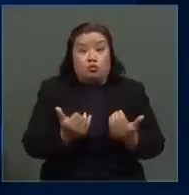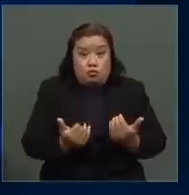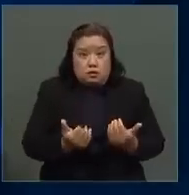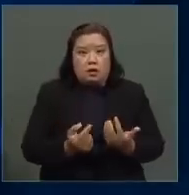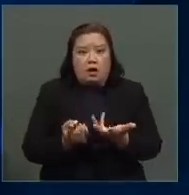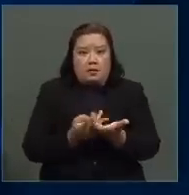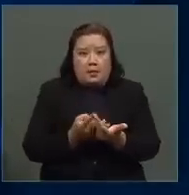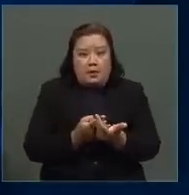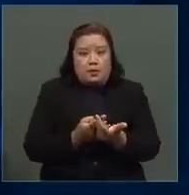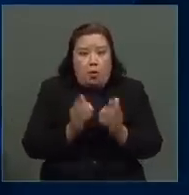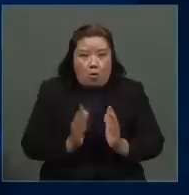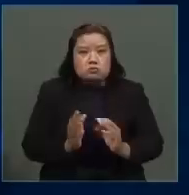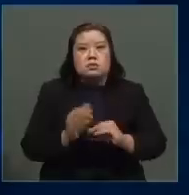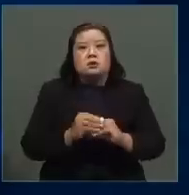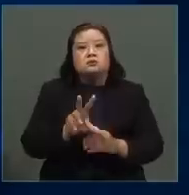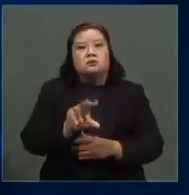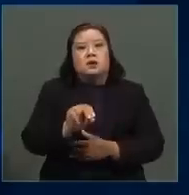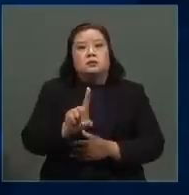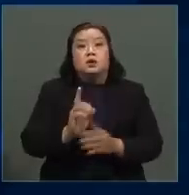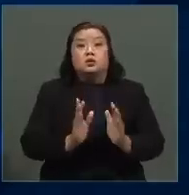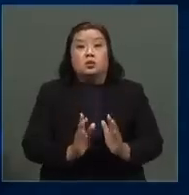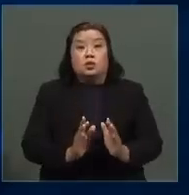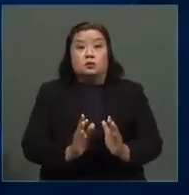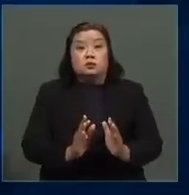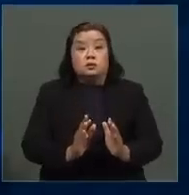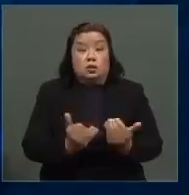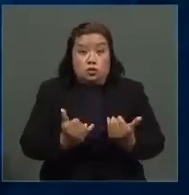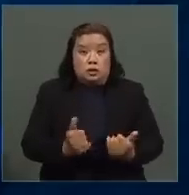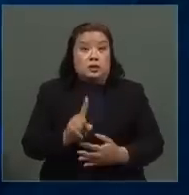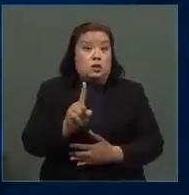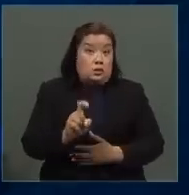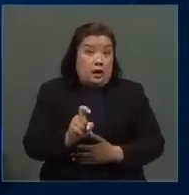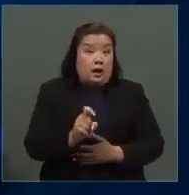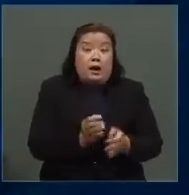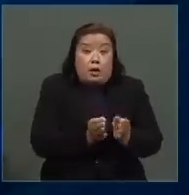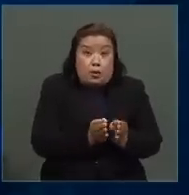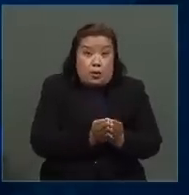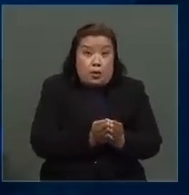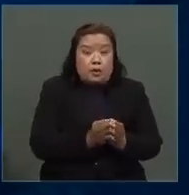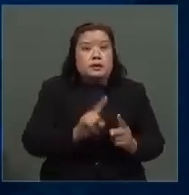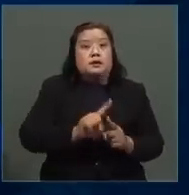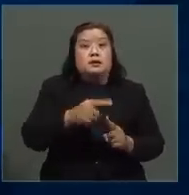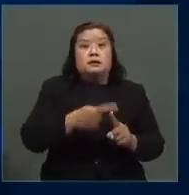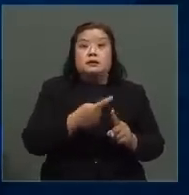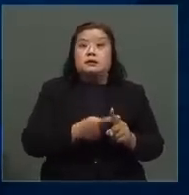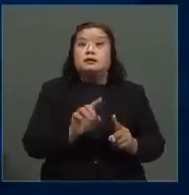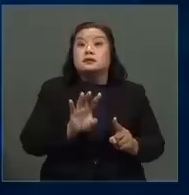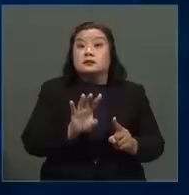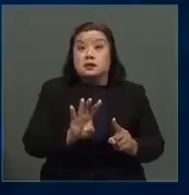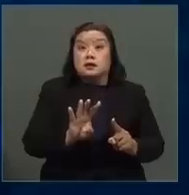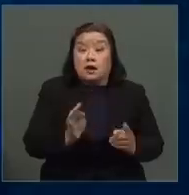สูงถึง 31คนค่ะซึ่งทำให้ยอดผู้เสียชีวิตสะสมตั้งแต่ 1เมษายนที่ผ่านมานะคะอยู่